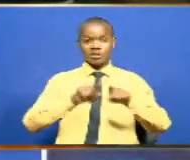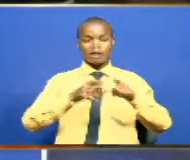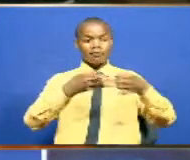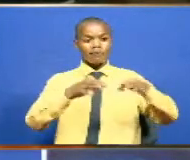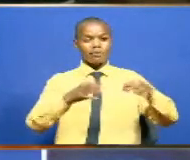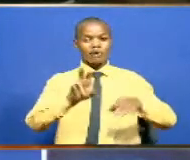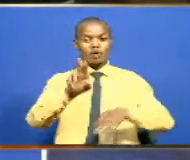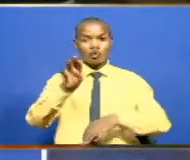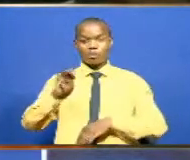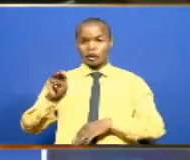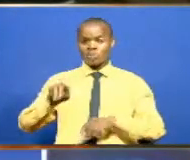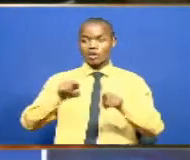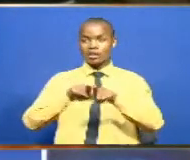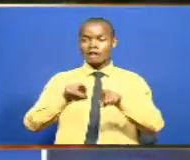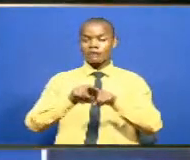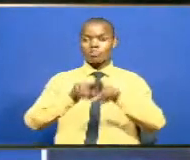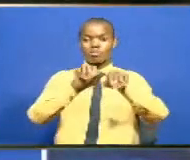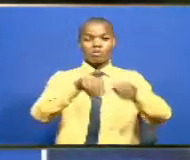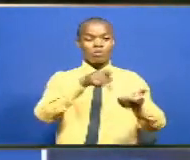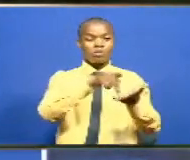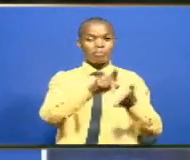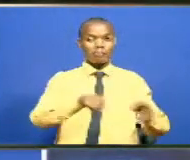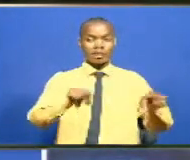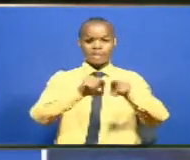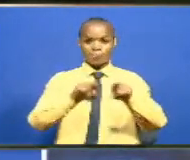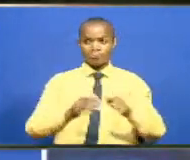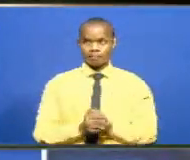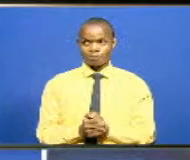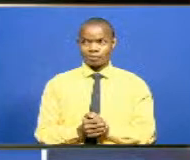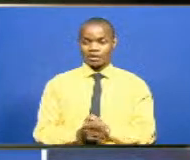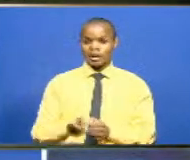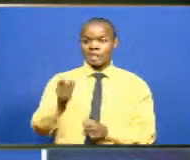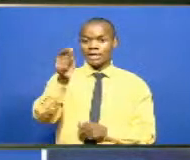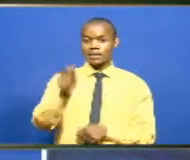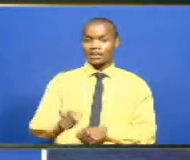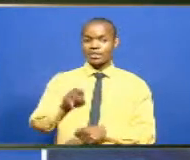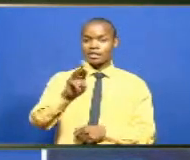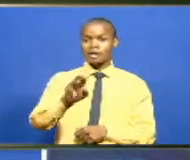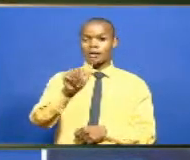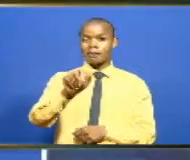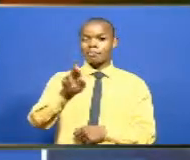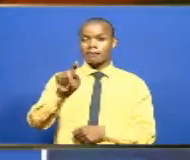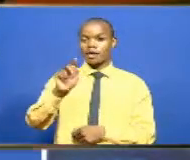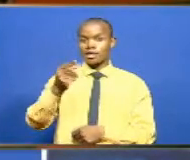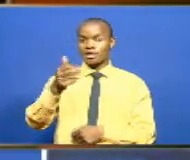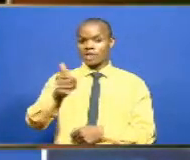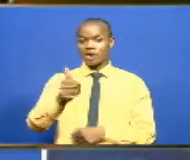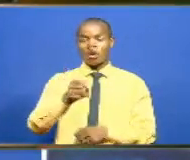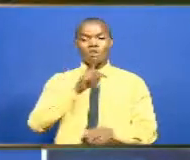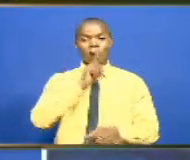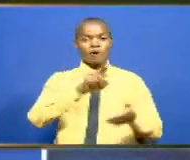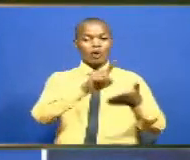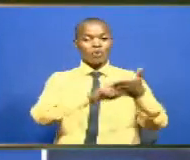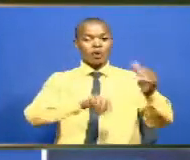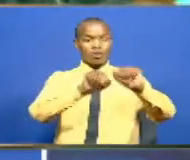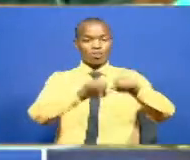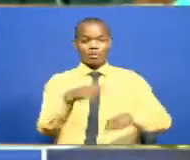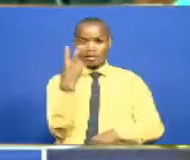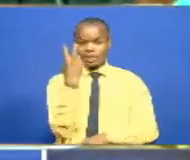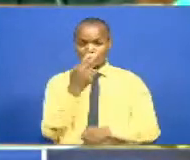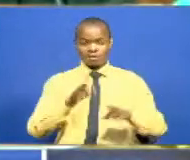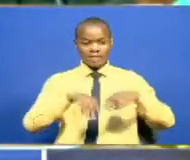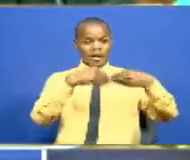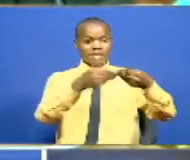na wadhamini wa kiasi sawia. Hakimu mkuu Martha Mutuku aliagiza kwamba washukiwa wasalimishe pasipoti zao